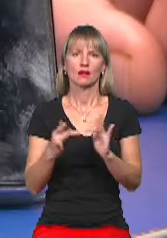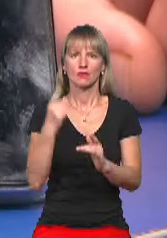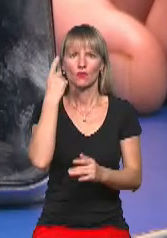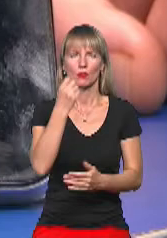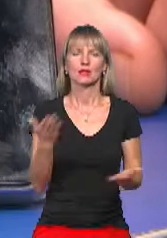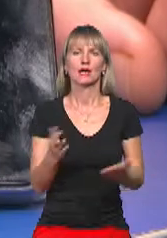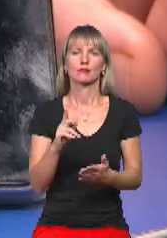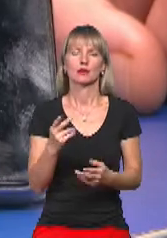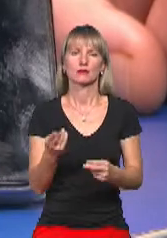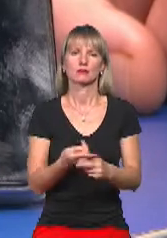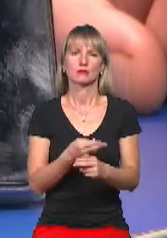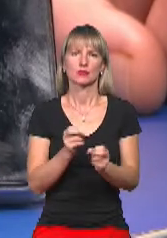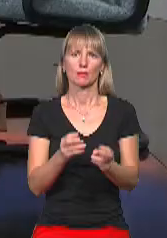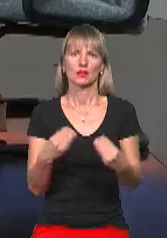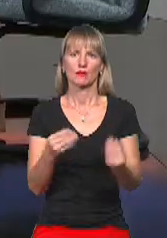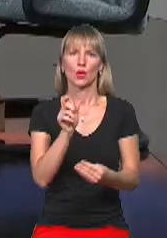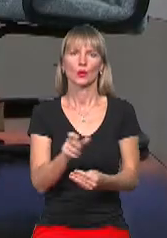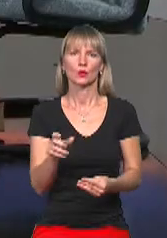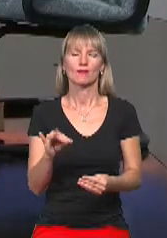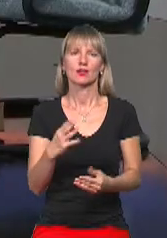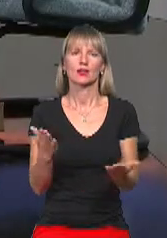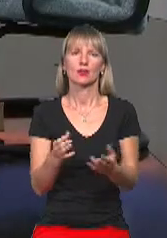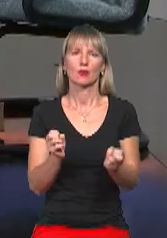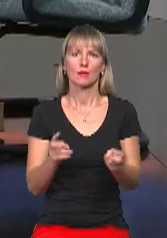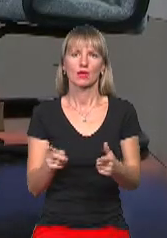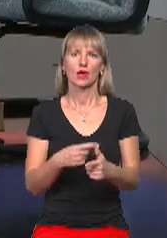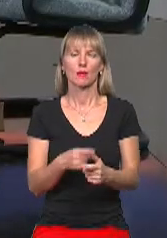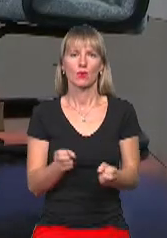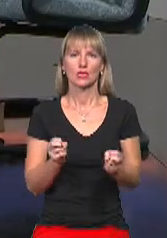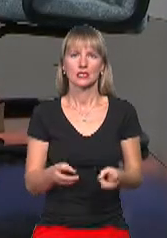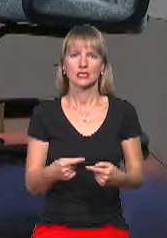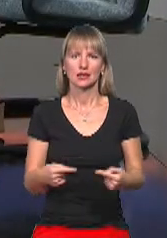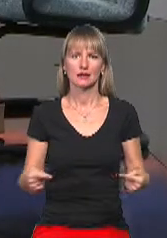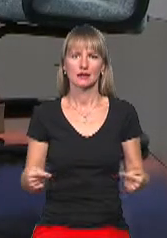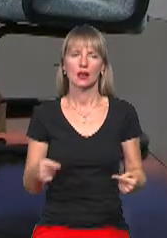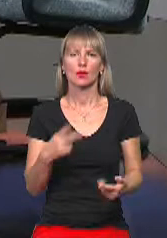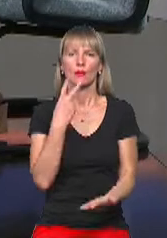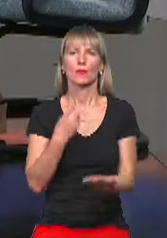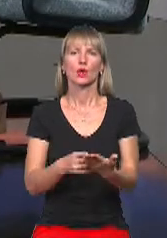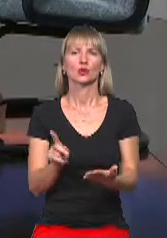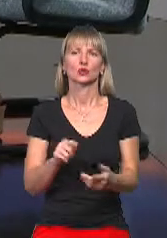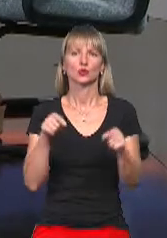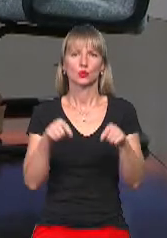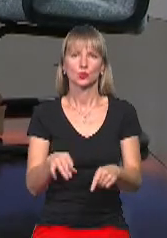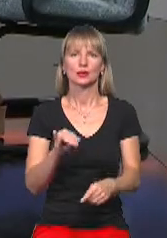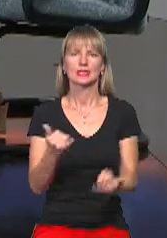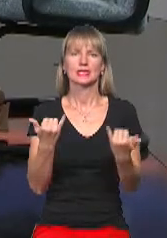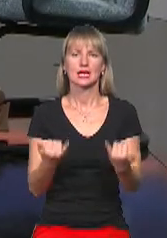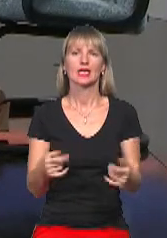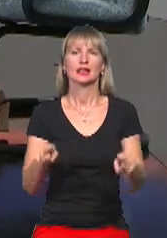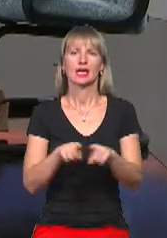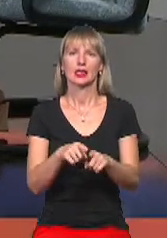онлайн-інформації, яка убезпечує людину від якихось небезпек або ризиків. Тобто, от воно показує, що тут і зараз